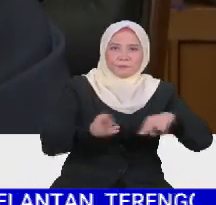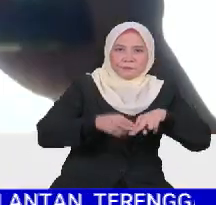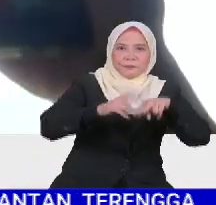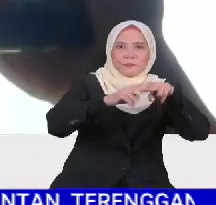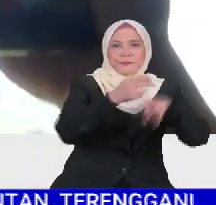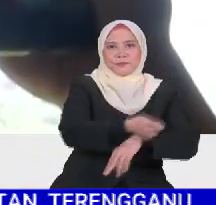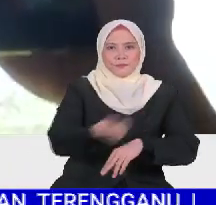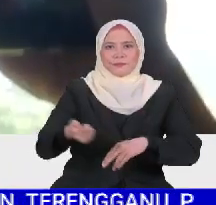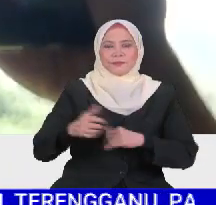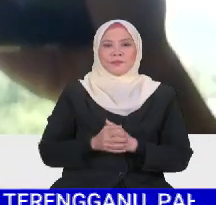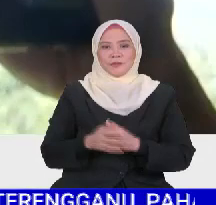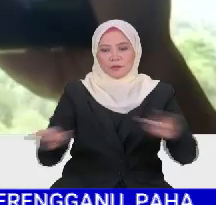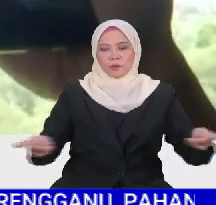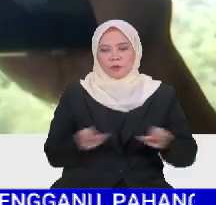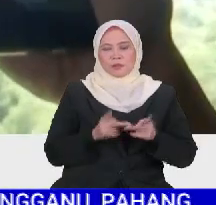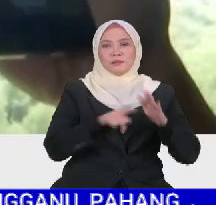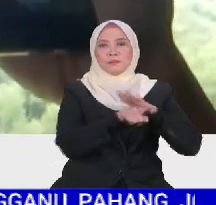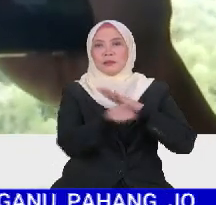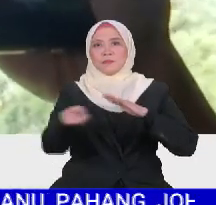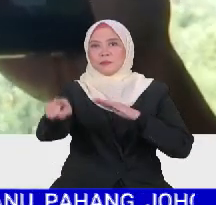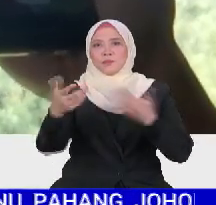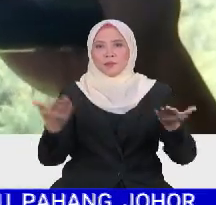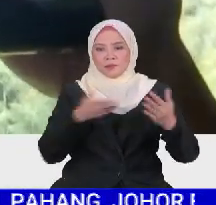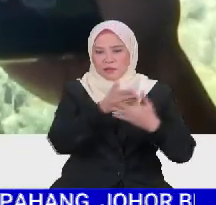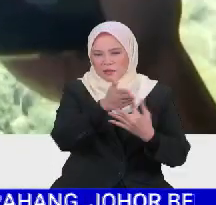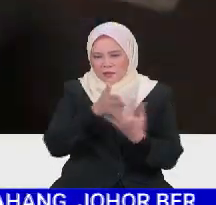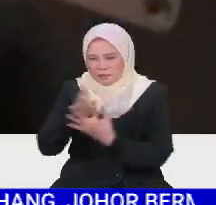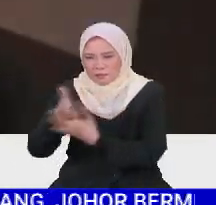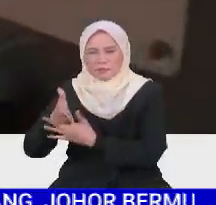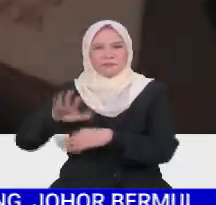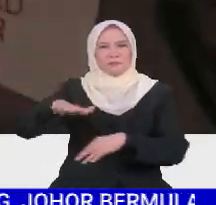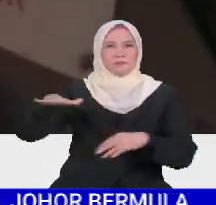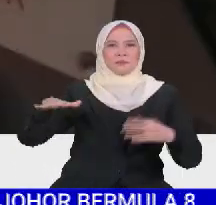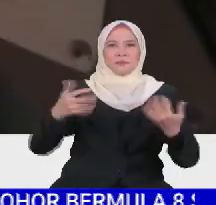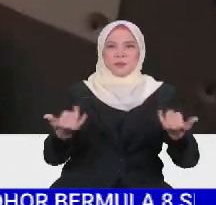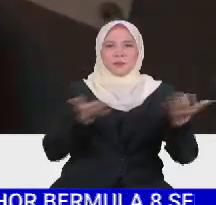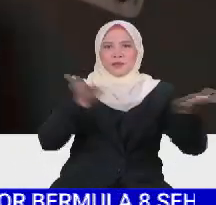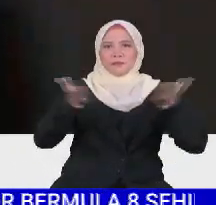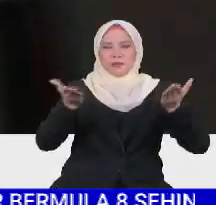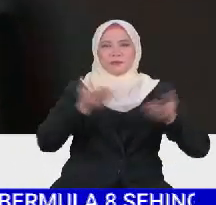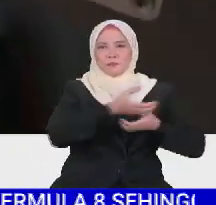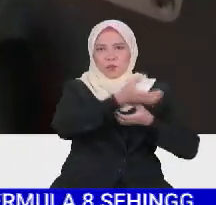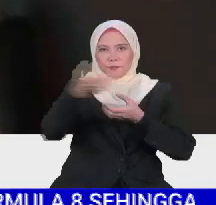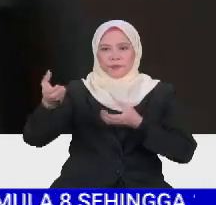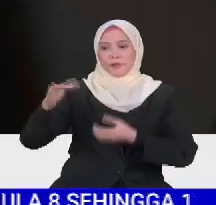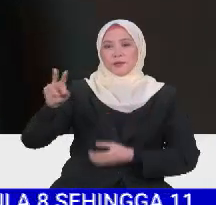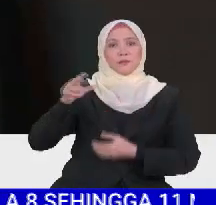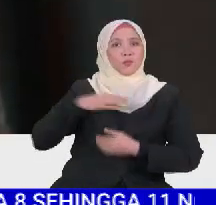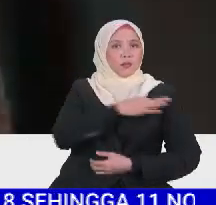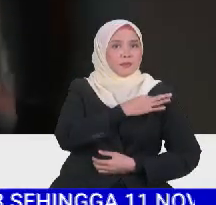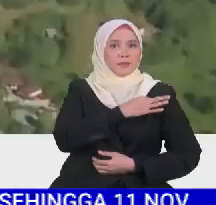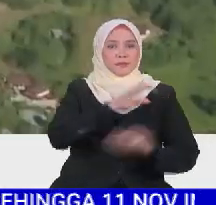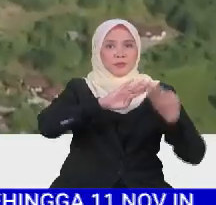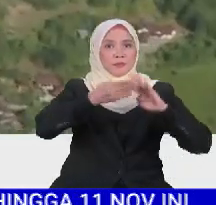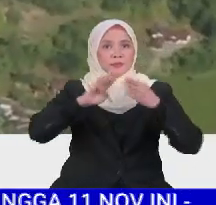bagi kawasan pedalaman atau locality dengan akses kurang memuaskan Hikmat Bomba sukarelawan atau Bomba community